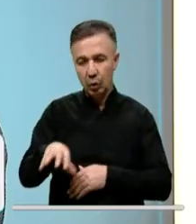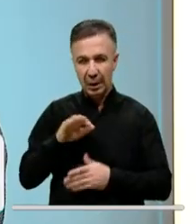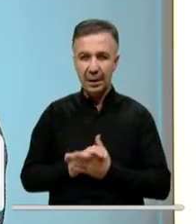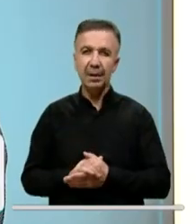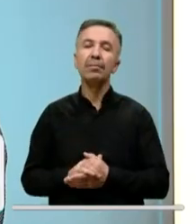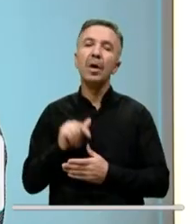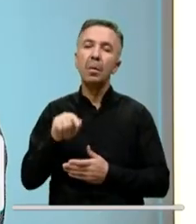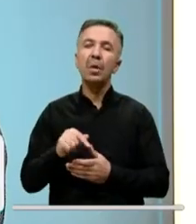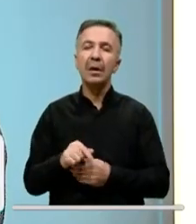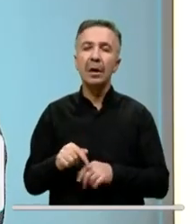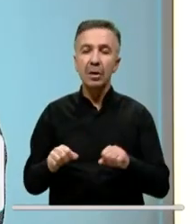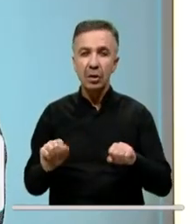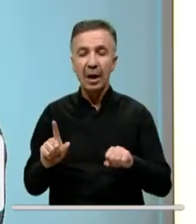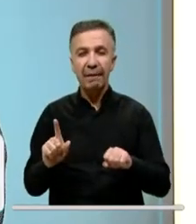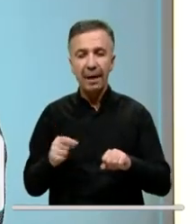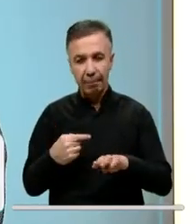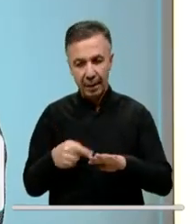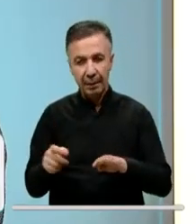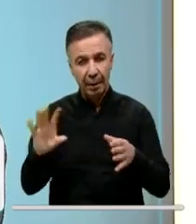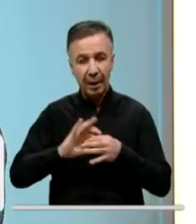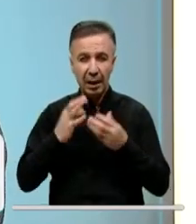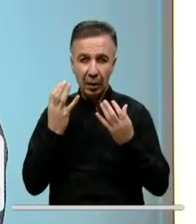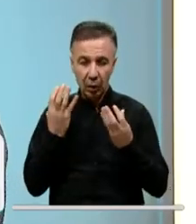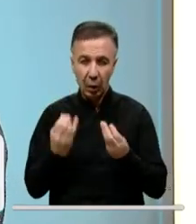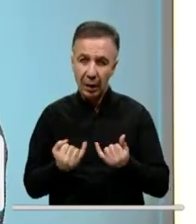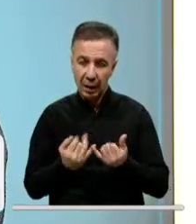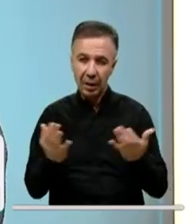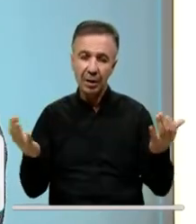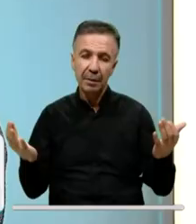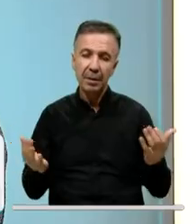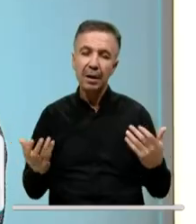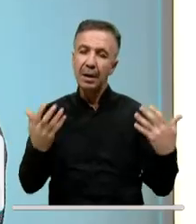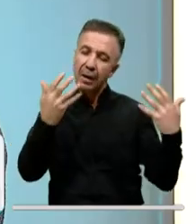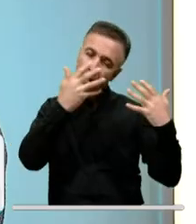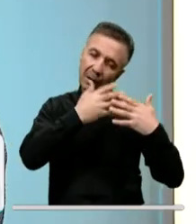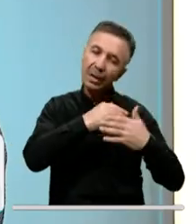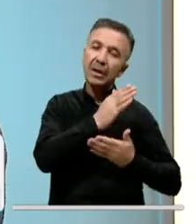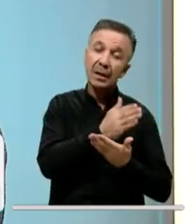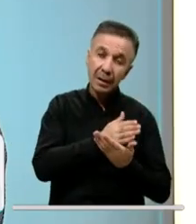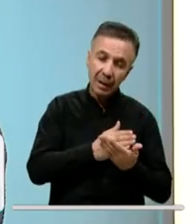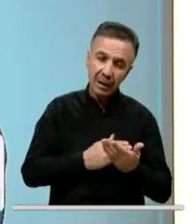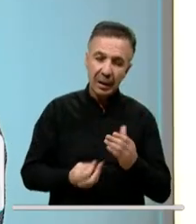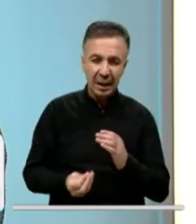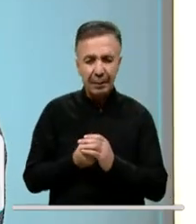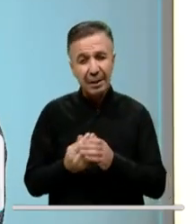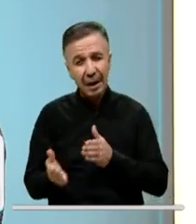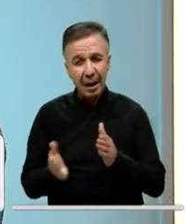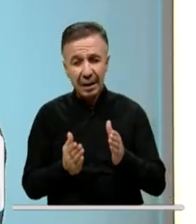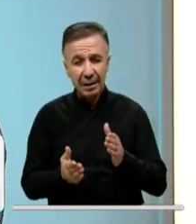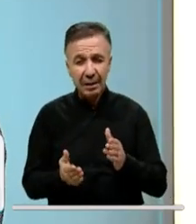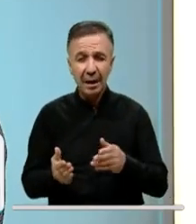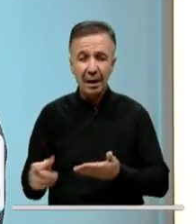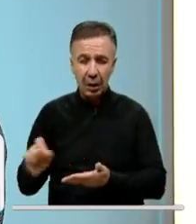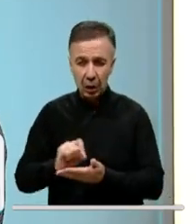zaten Şafii mezhebinden olan kardeşlerimiz gece yarısıyla imsak arasında